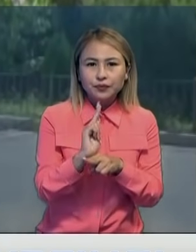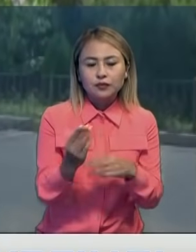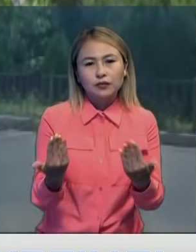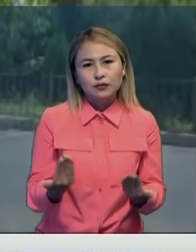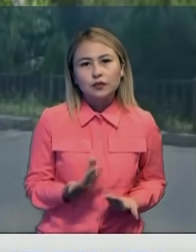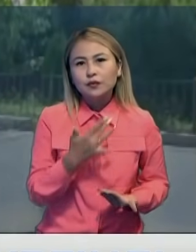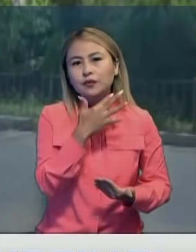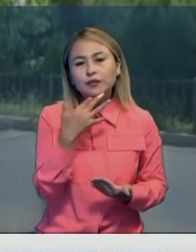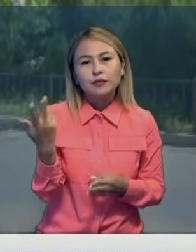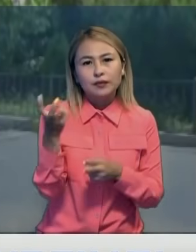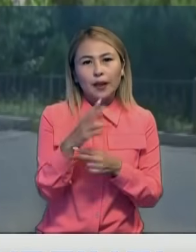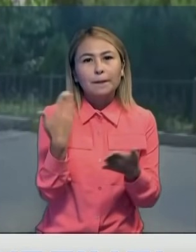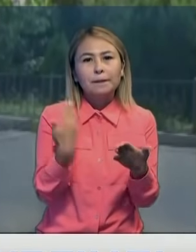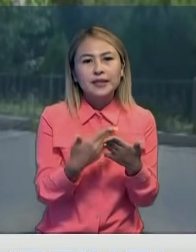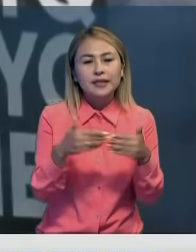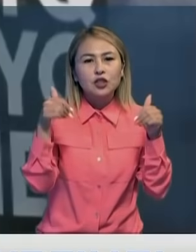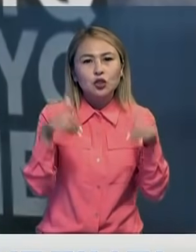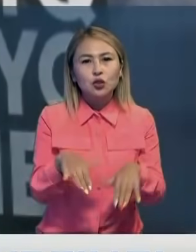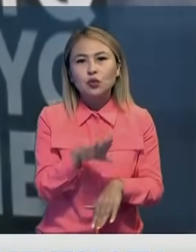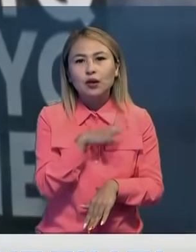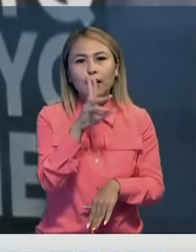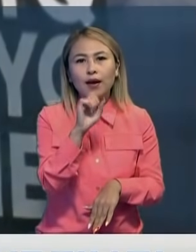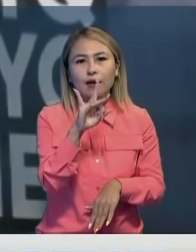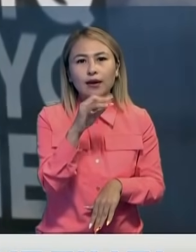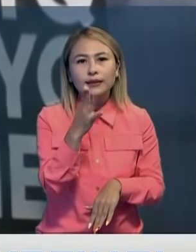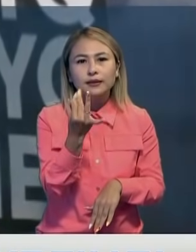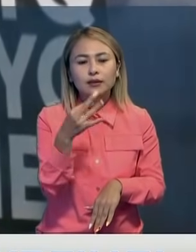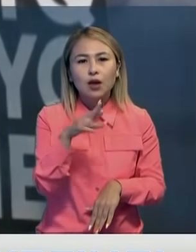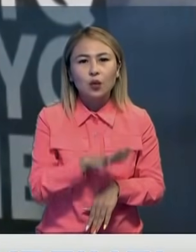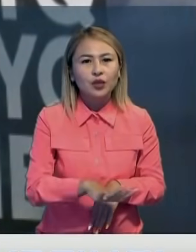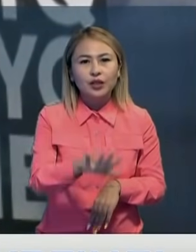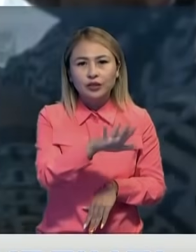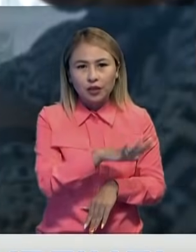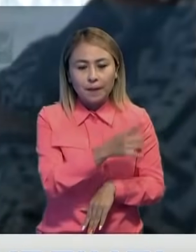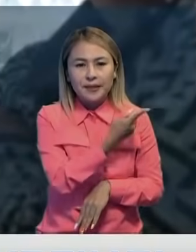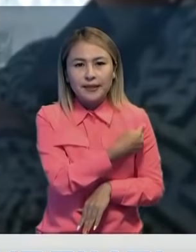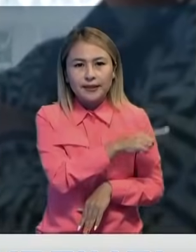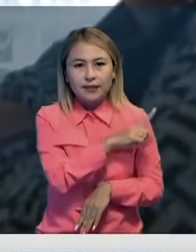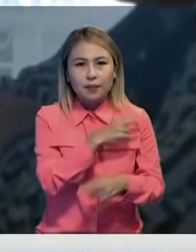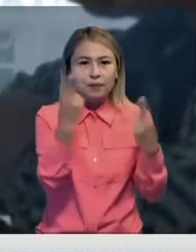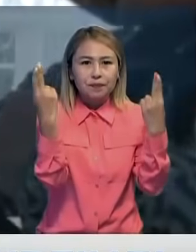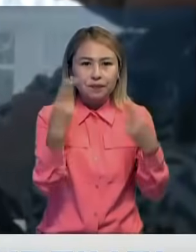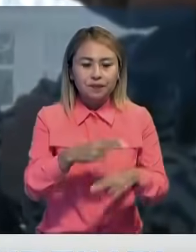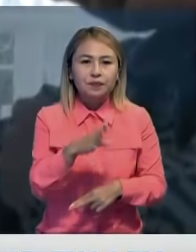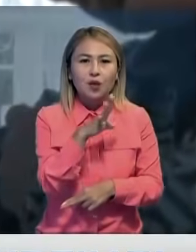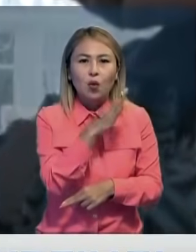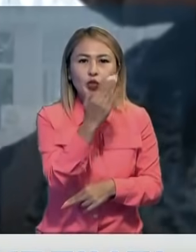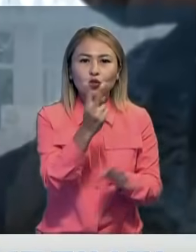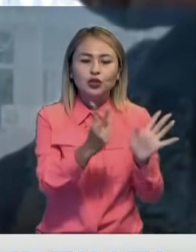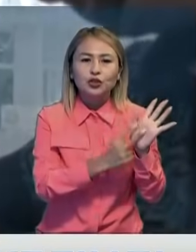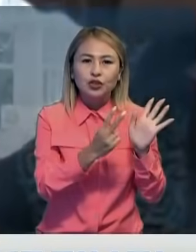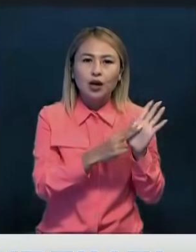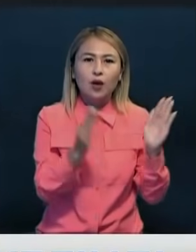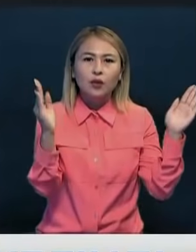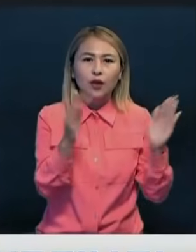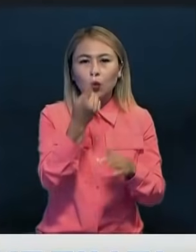емдеу мекемелеріне тұрғындар көптеп келеді. Мәселені шешу үшін Қарақия ауданынан жылжымалы медициналық бекет алдырылды. Қазір ол